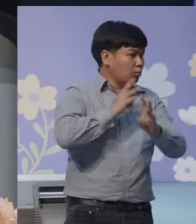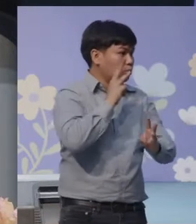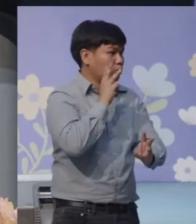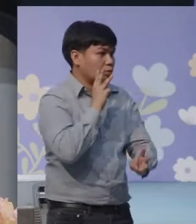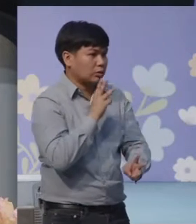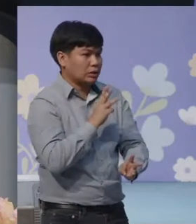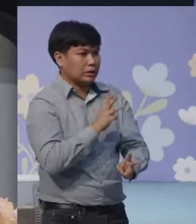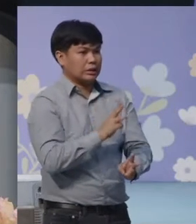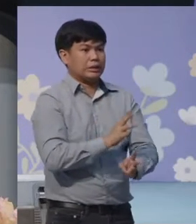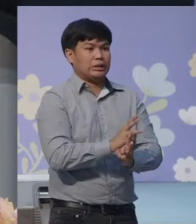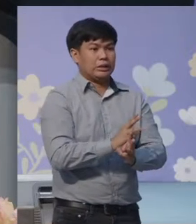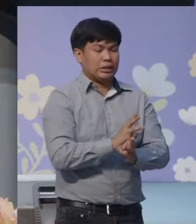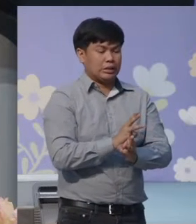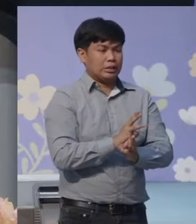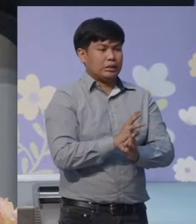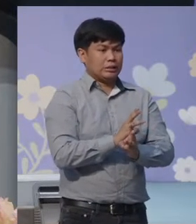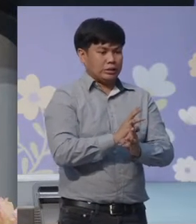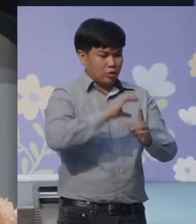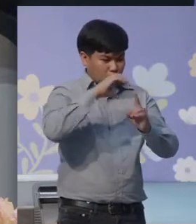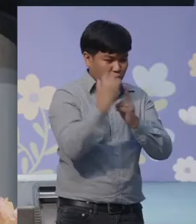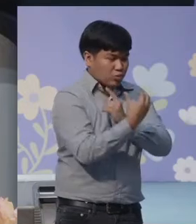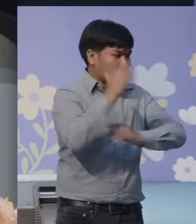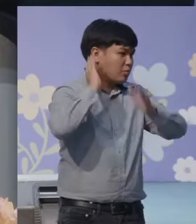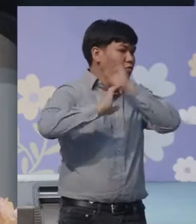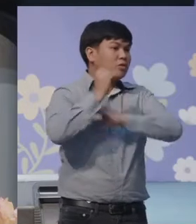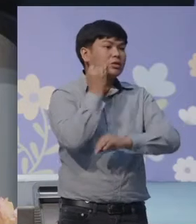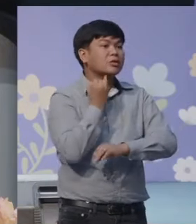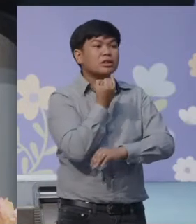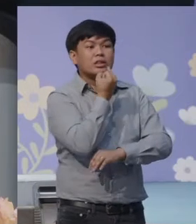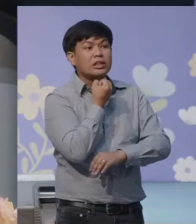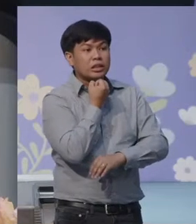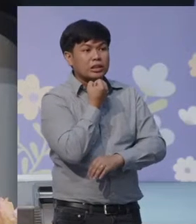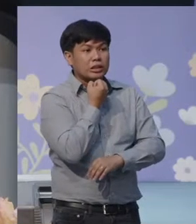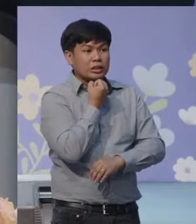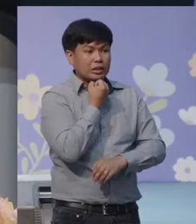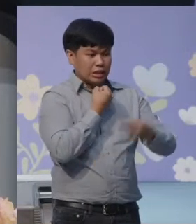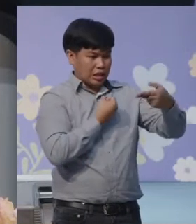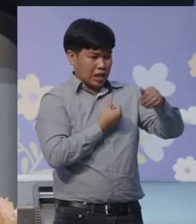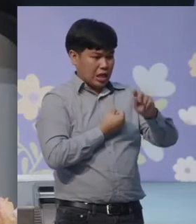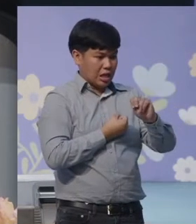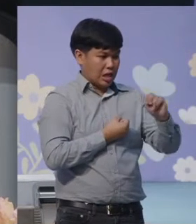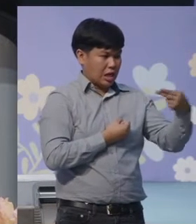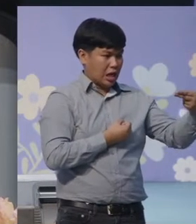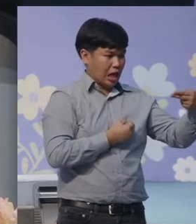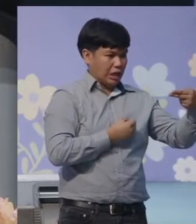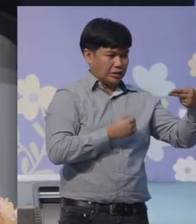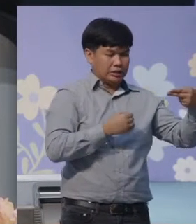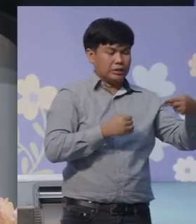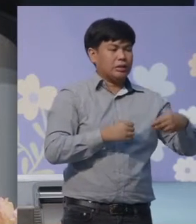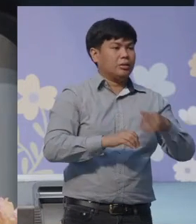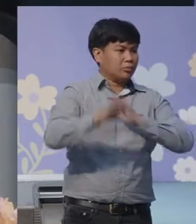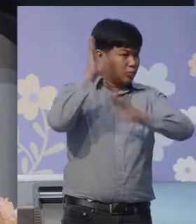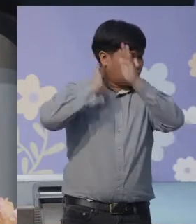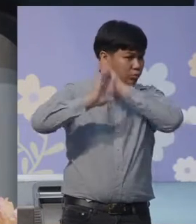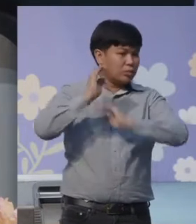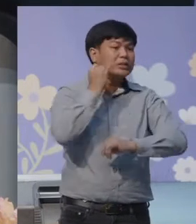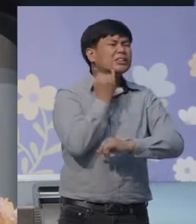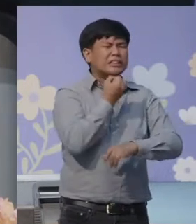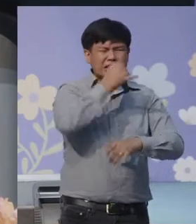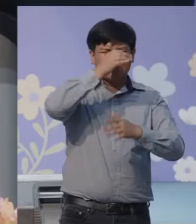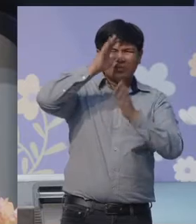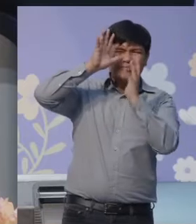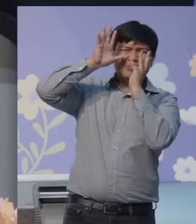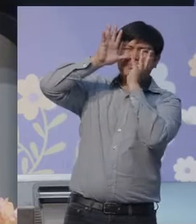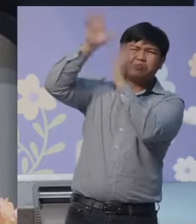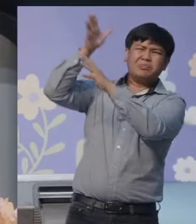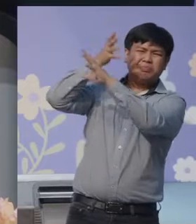na ginalawan ni Hana, yung Israel, talagang makasalanan, medyo tumatalikod na sa Panginoon. Siya ay